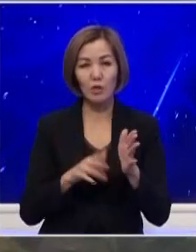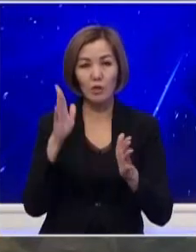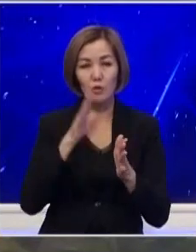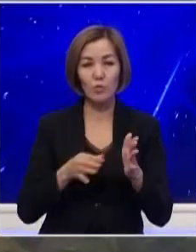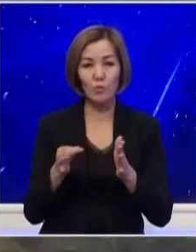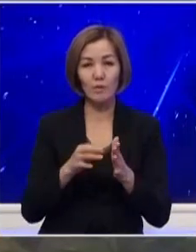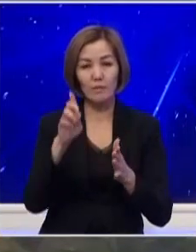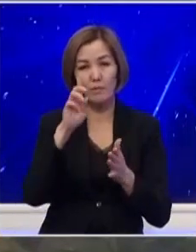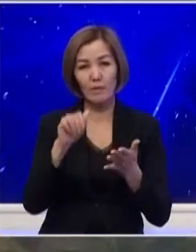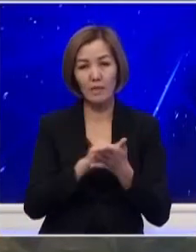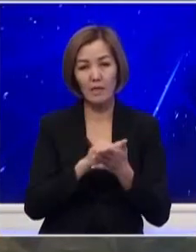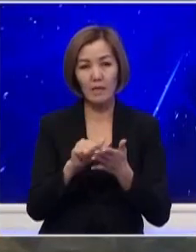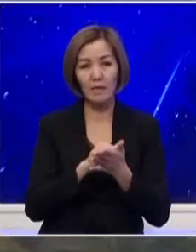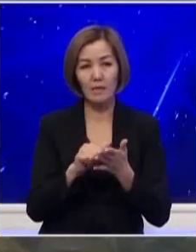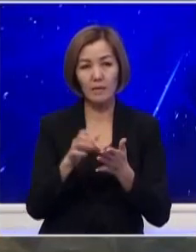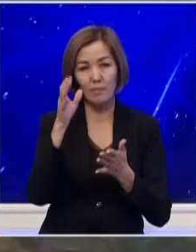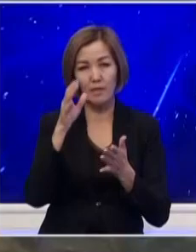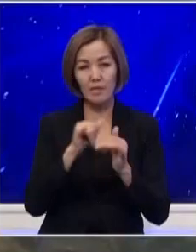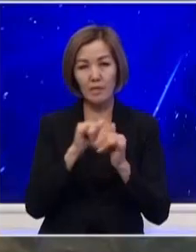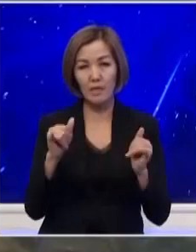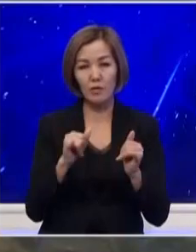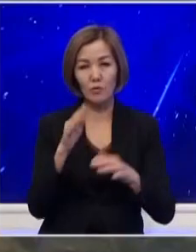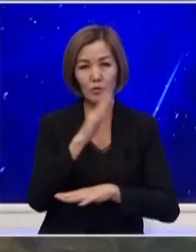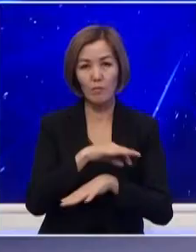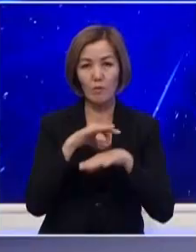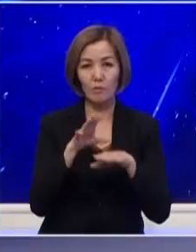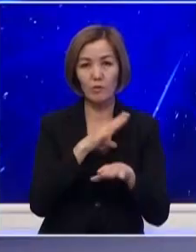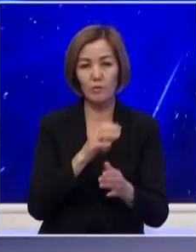архив қызметкерлерінің біліктілік арттыру семинары өткізіп жатыр.